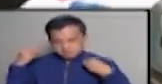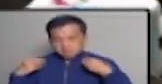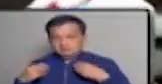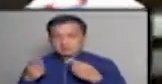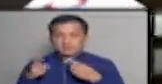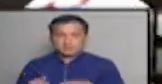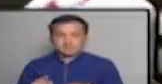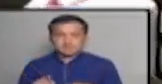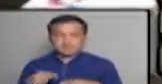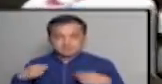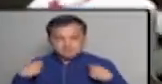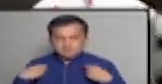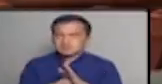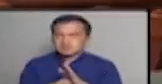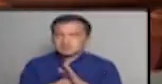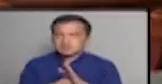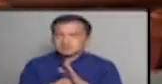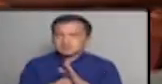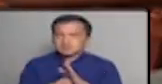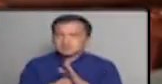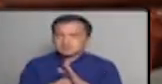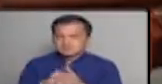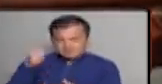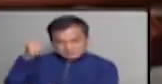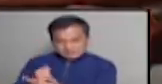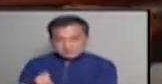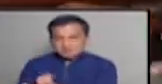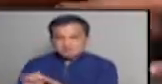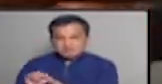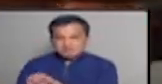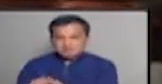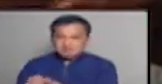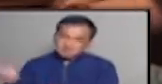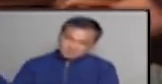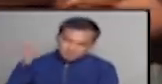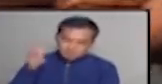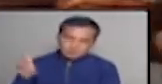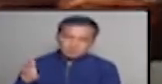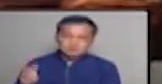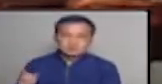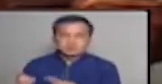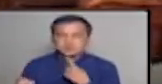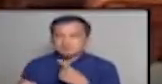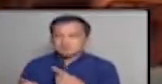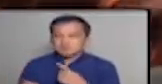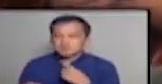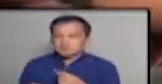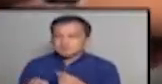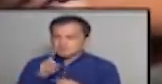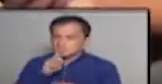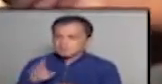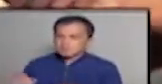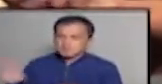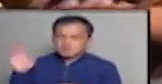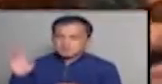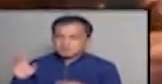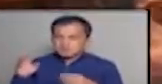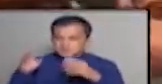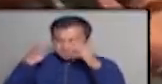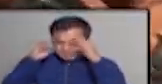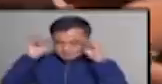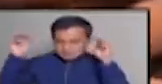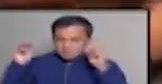ng binatilyo, pati na rin yung dry seal na gaya ng ipinampuksok sa ulo ng biktima. Pinangakuan siya ni Mayor